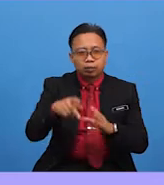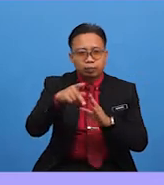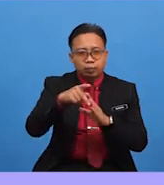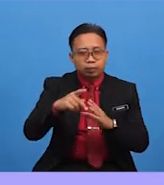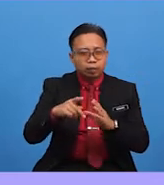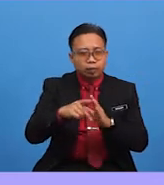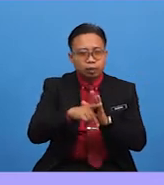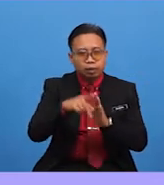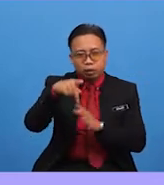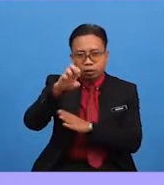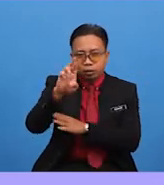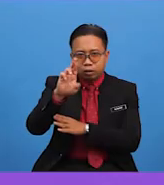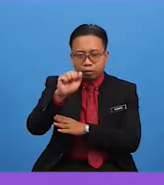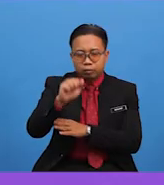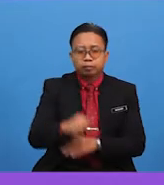Pramugari.